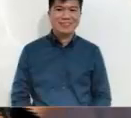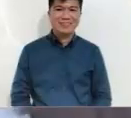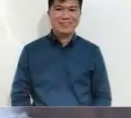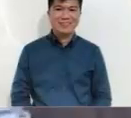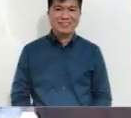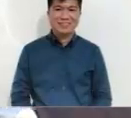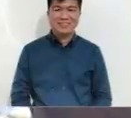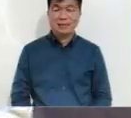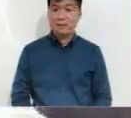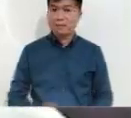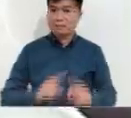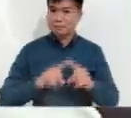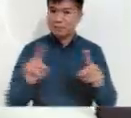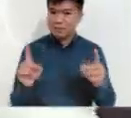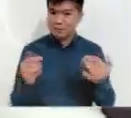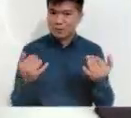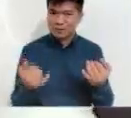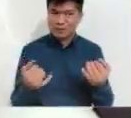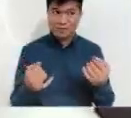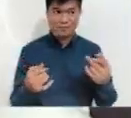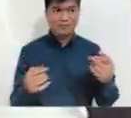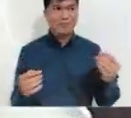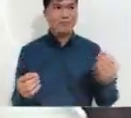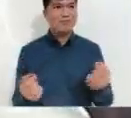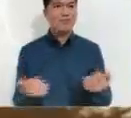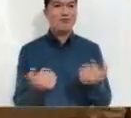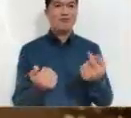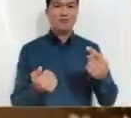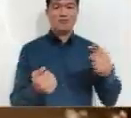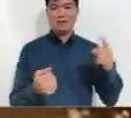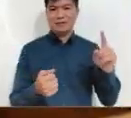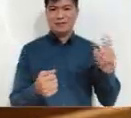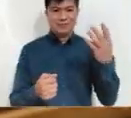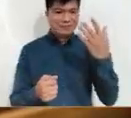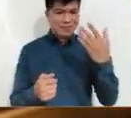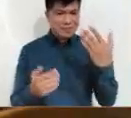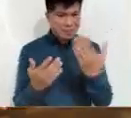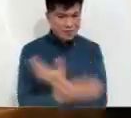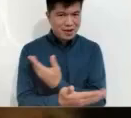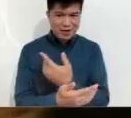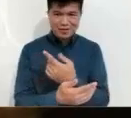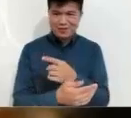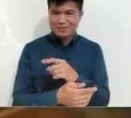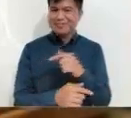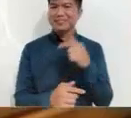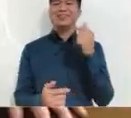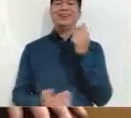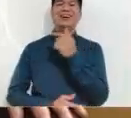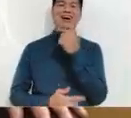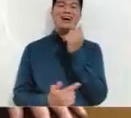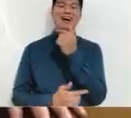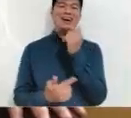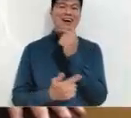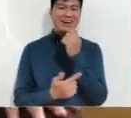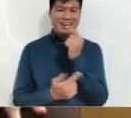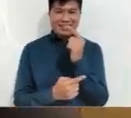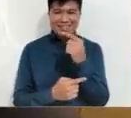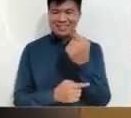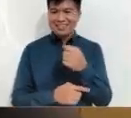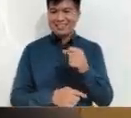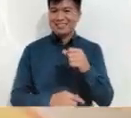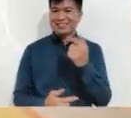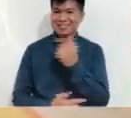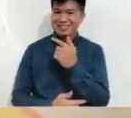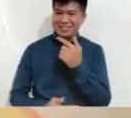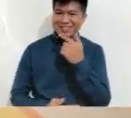Pero ngayon, make it modern kasama mga bagong magpapasakit ng ating mga tiyan sa kakatawa.